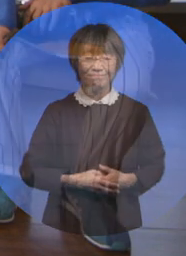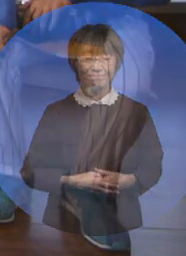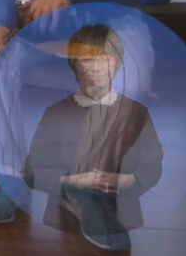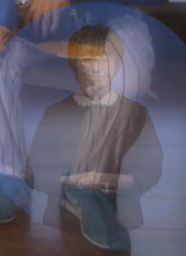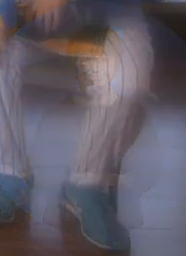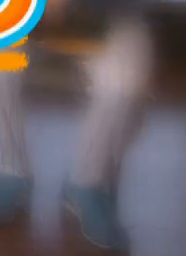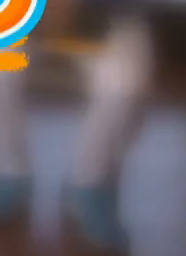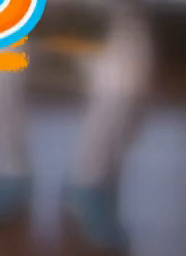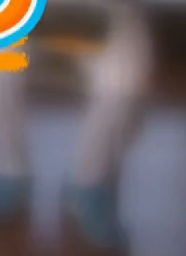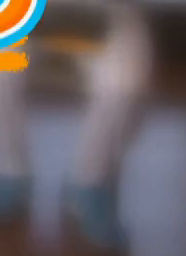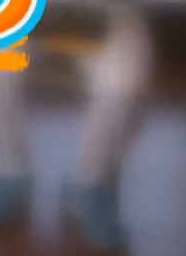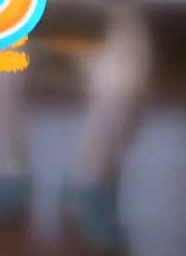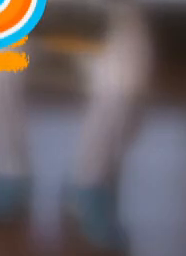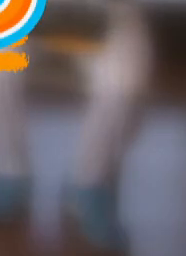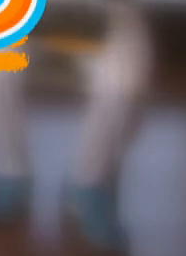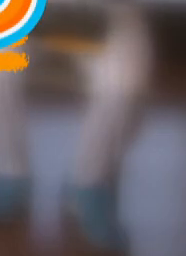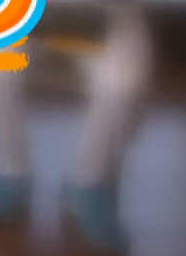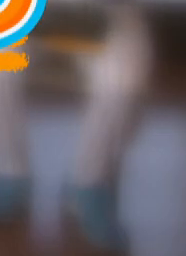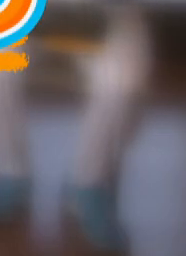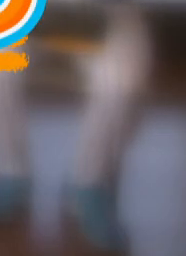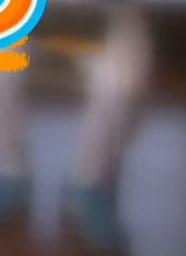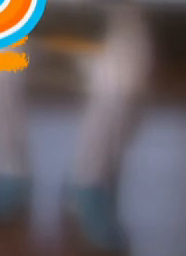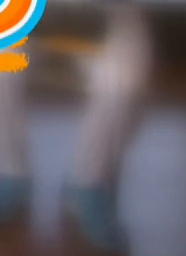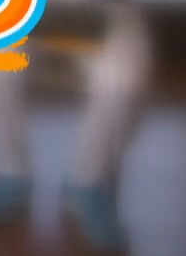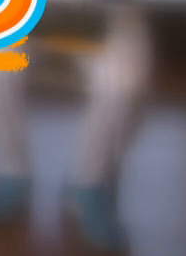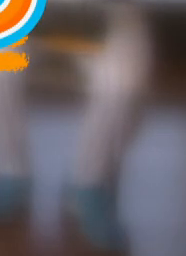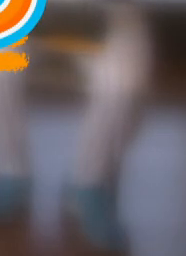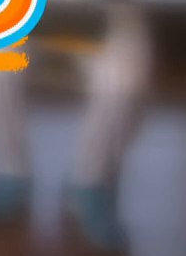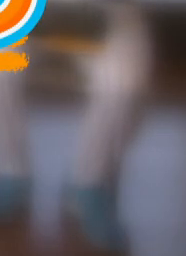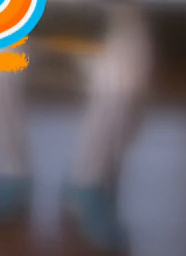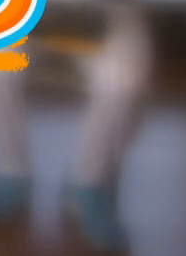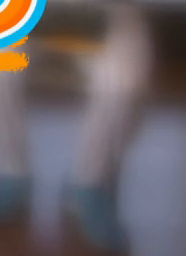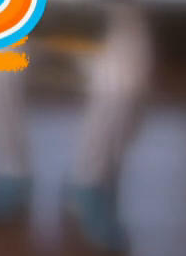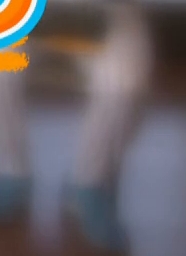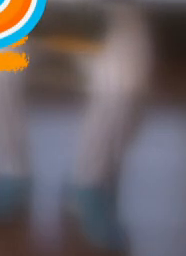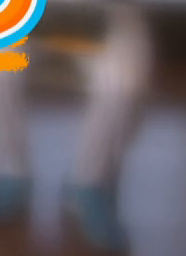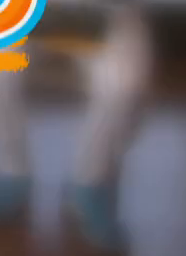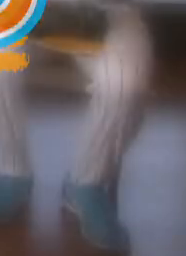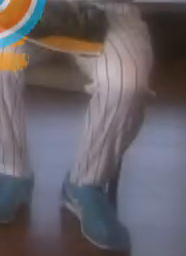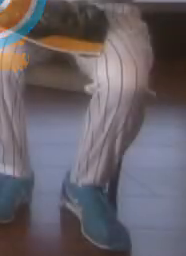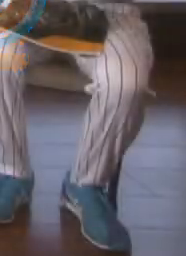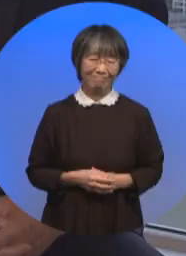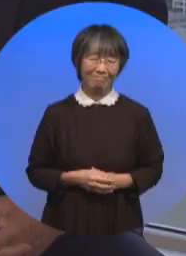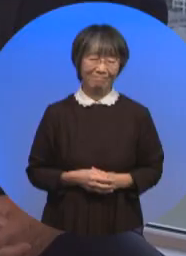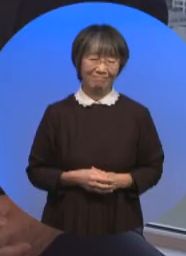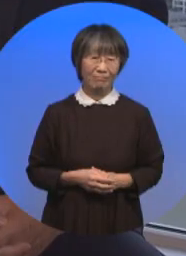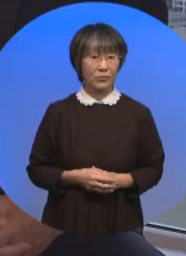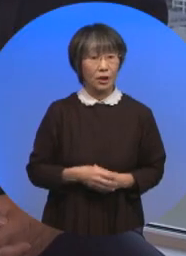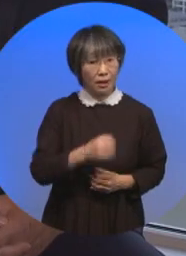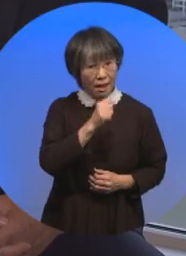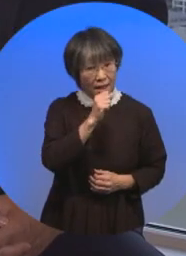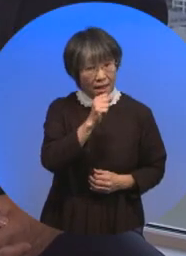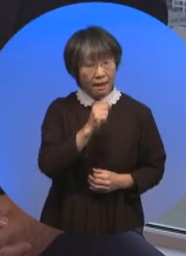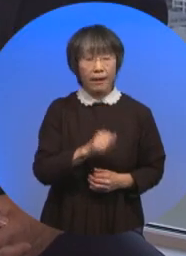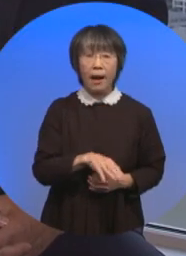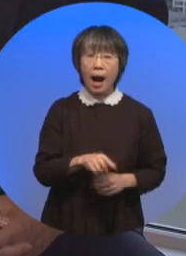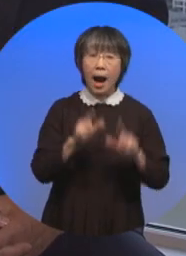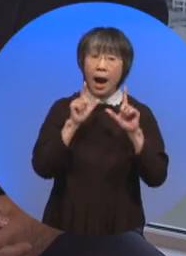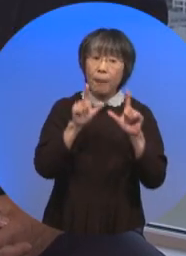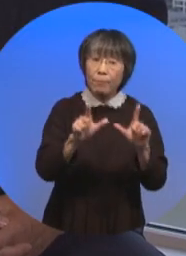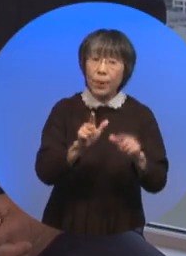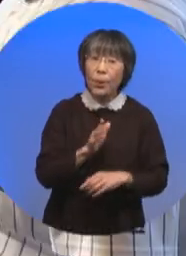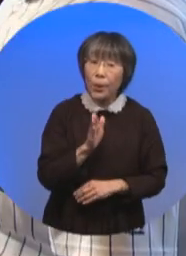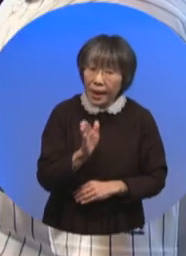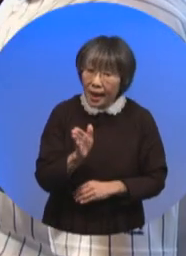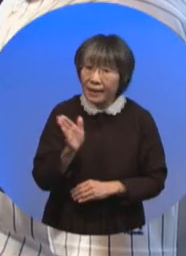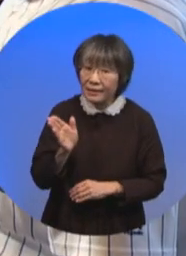。 吹田あるある、はい、いいですね。 皆さんの吹田あるあるを発表していただきたいんですが、 は